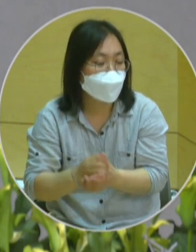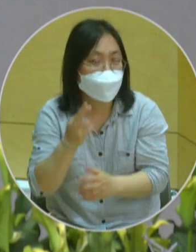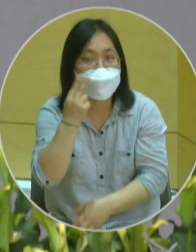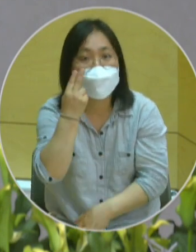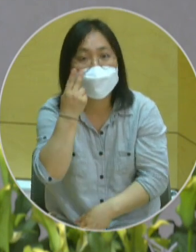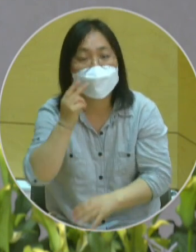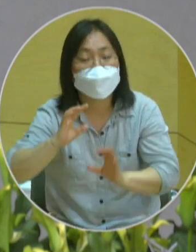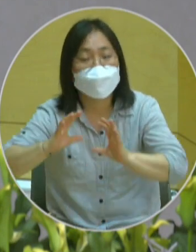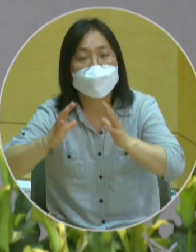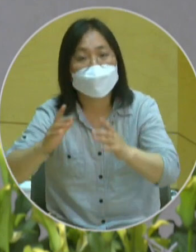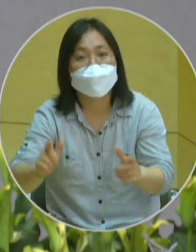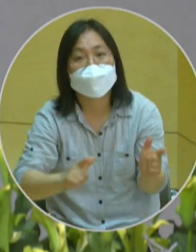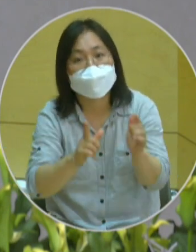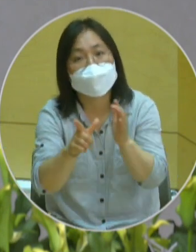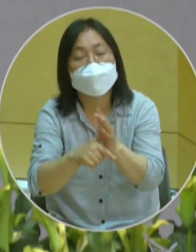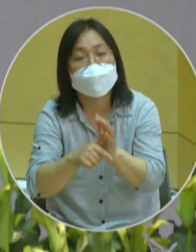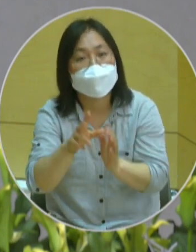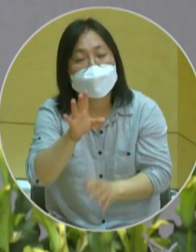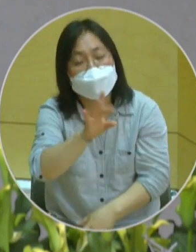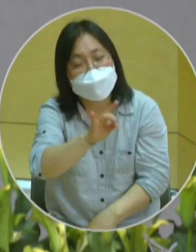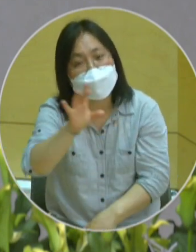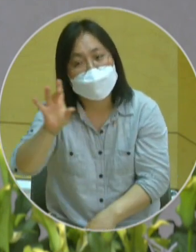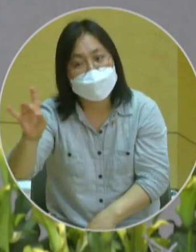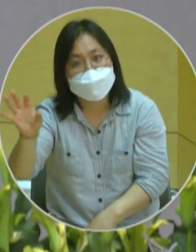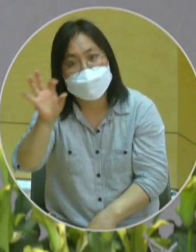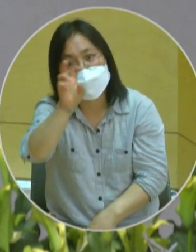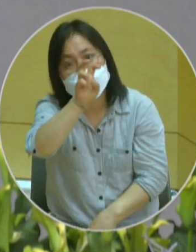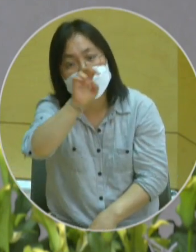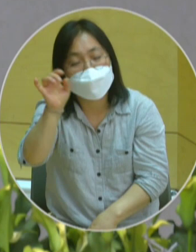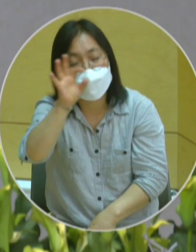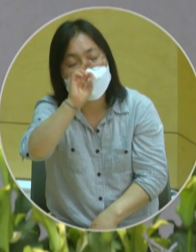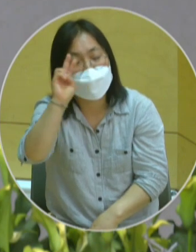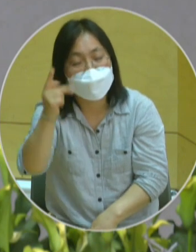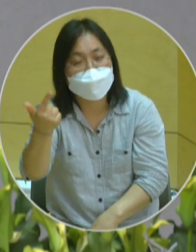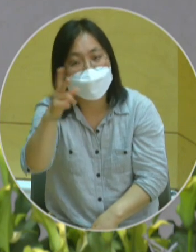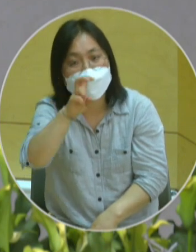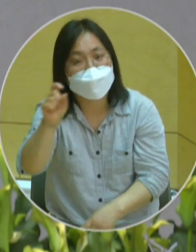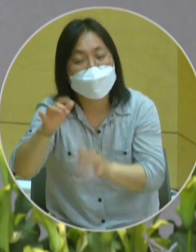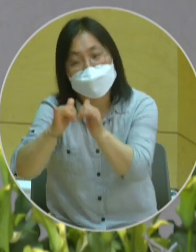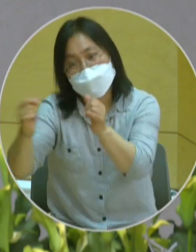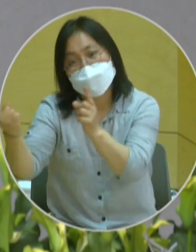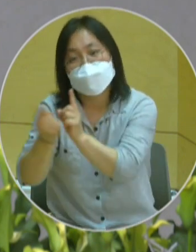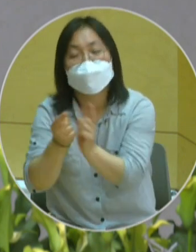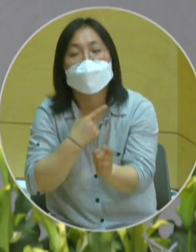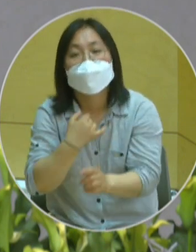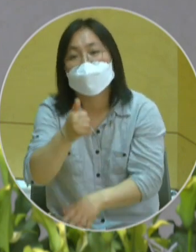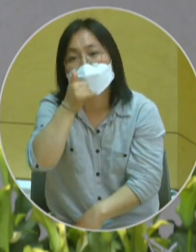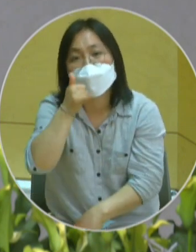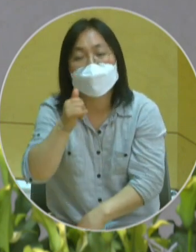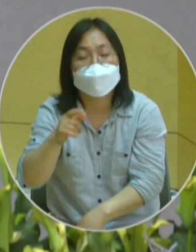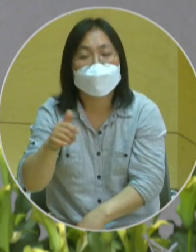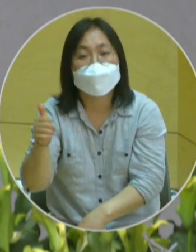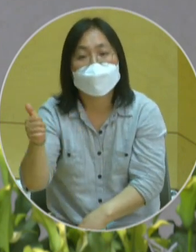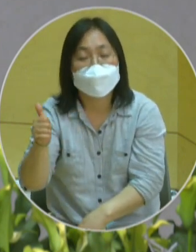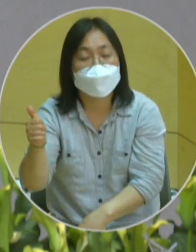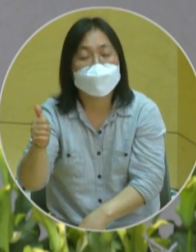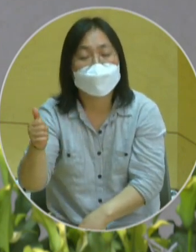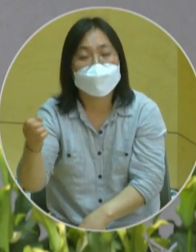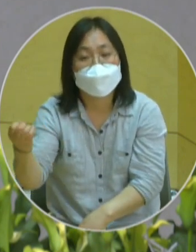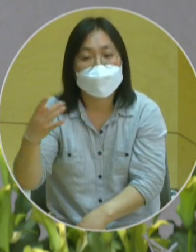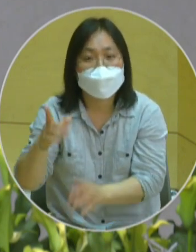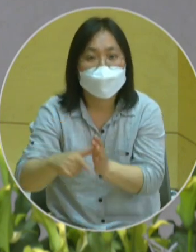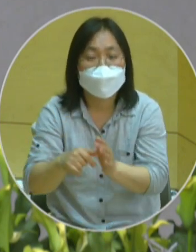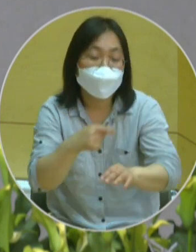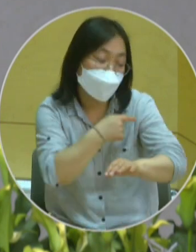미국에 있을 때 가끔 미얀마 사람들을 만났어요. 지금 미얀마 사태 때문에 복잡하죠. 그런데 그분들이 가끔 하는 얘기가